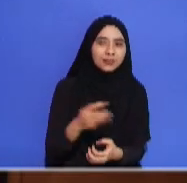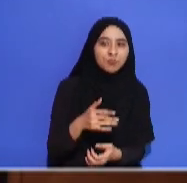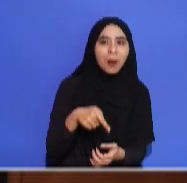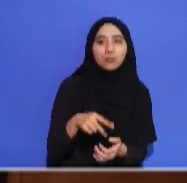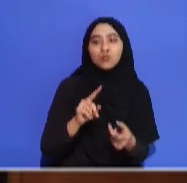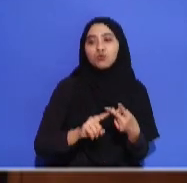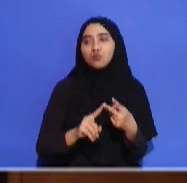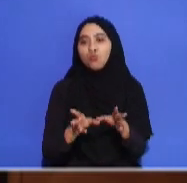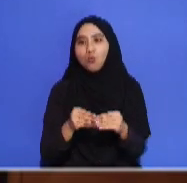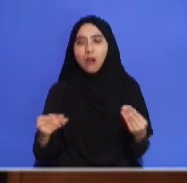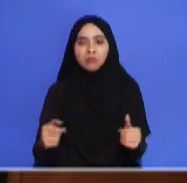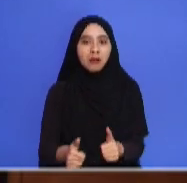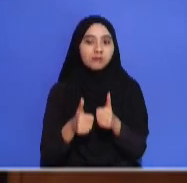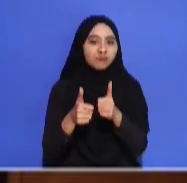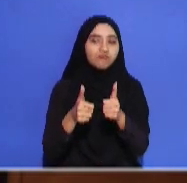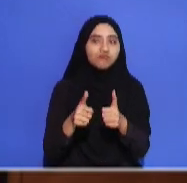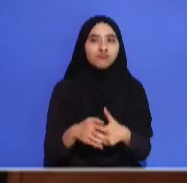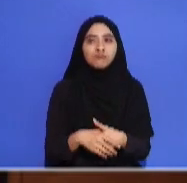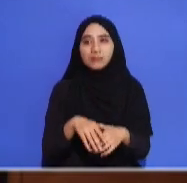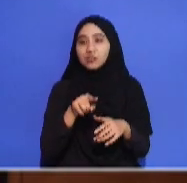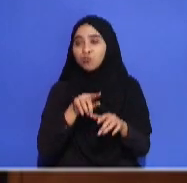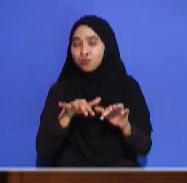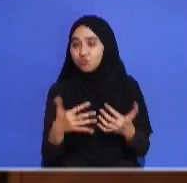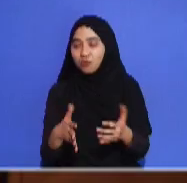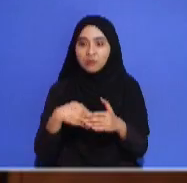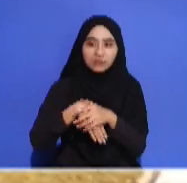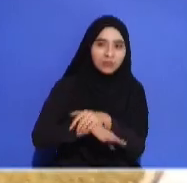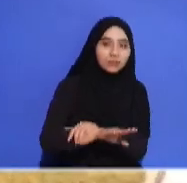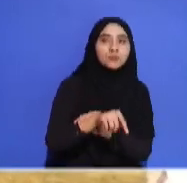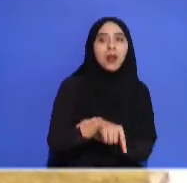saya sae lan daya simpenipun ugi langkung dangu.